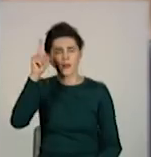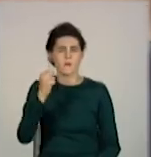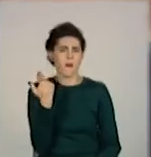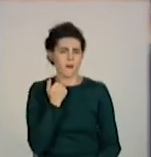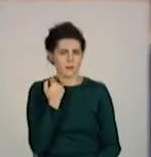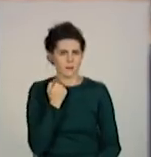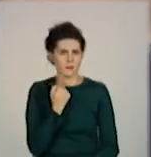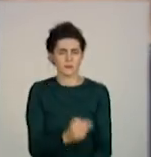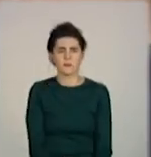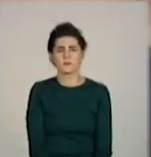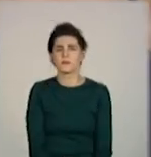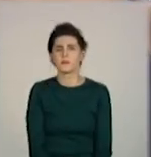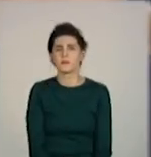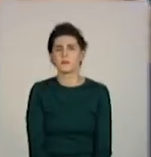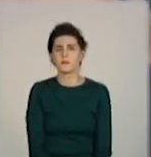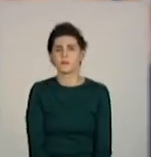Великобританії.